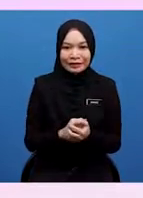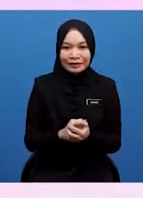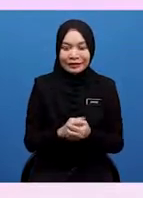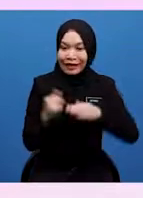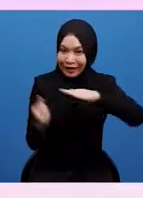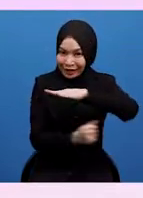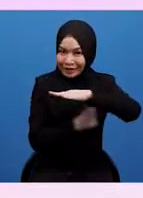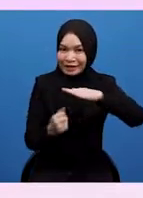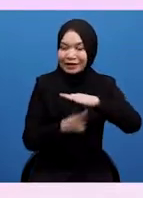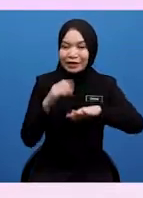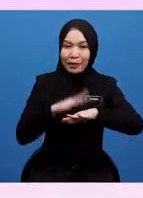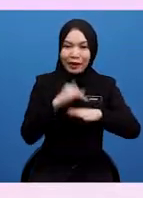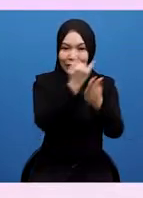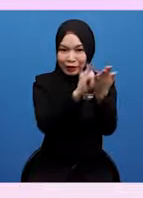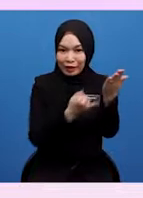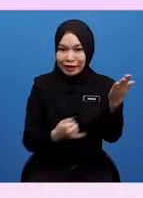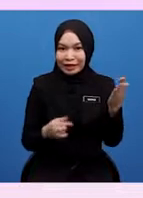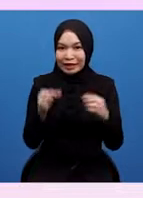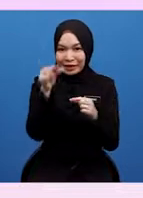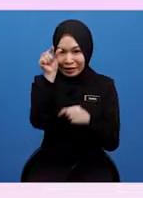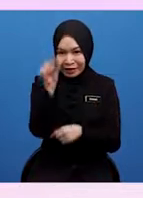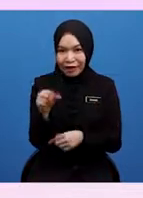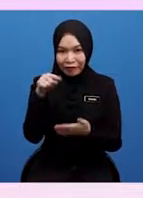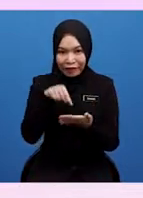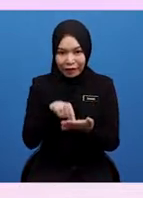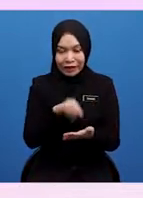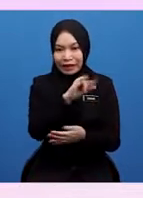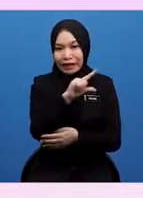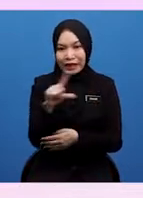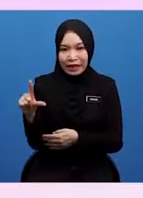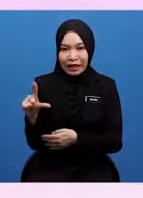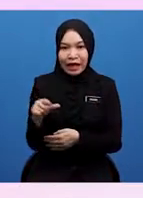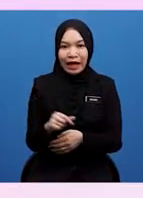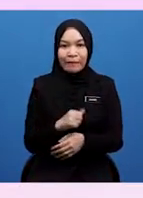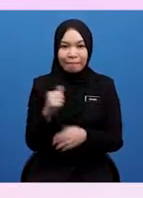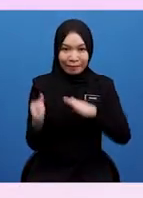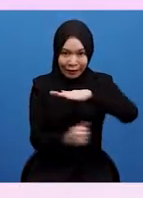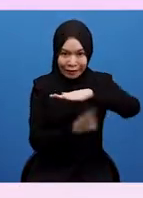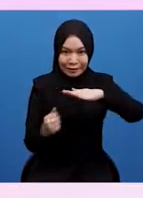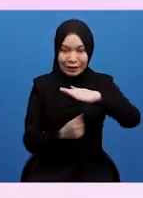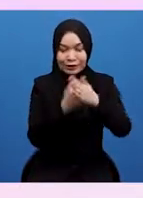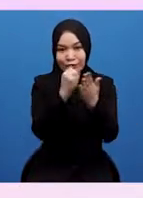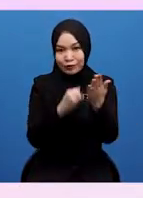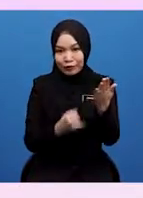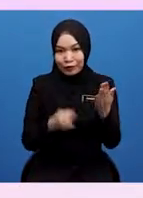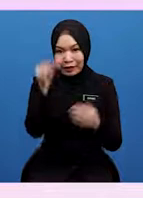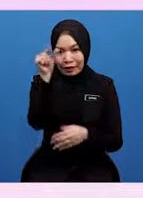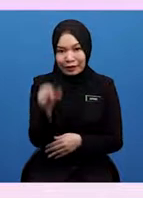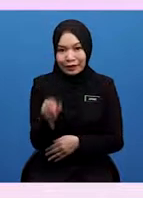Asas kepada melukis graf ini ialah asas melukis graf bar dan graf